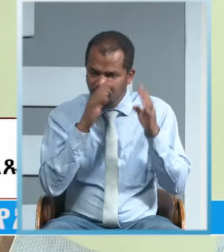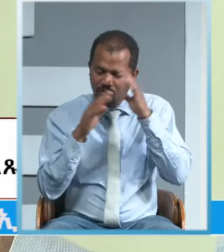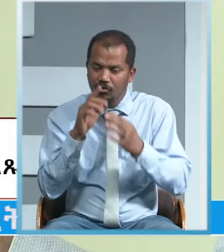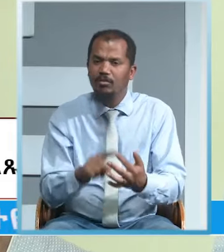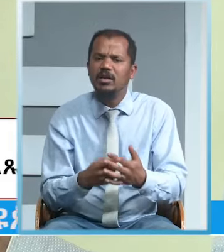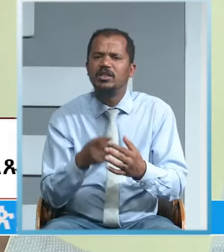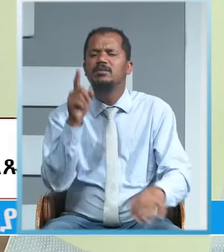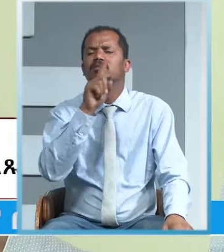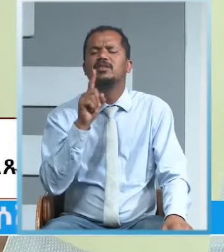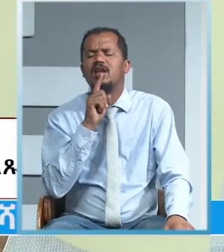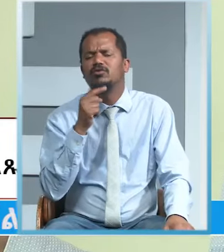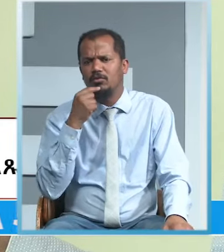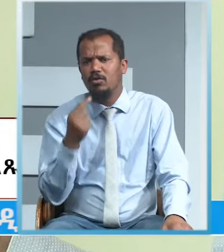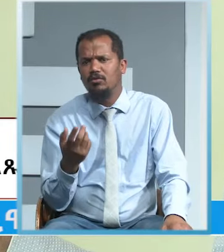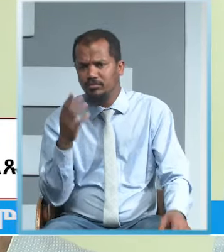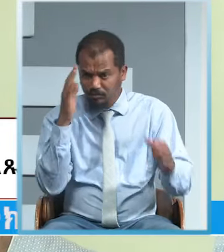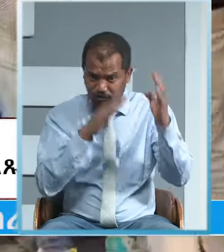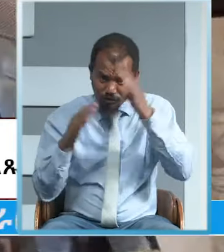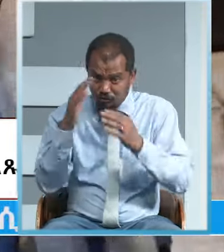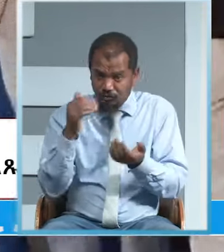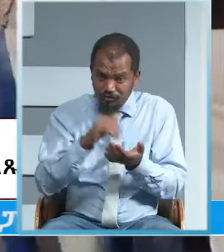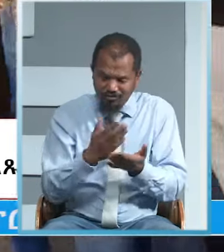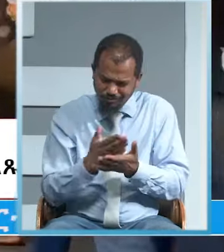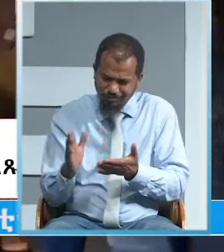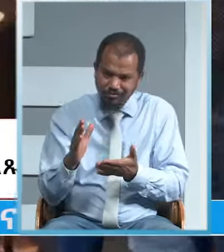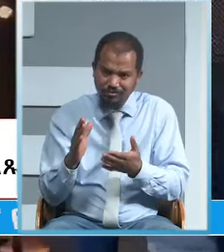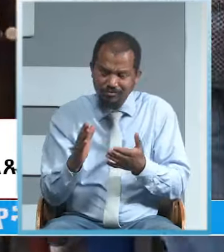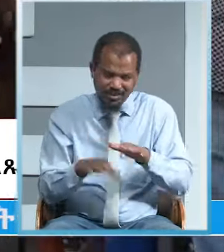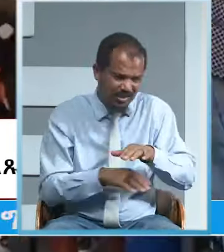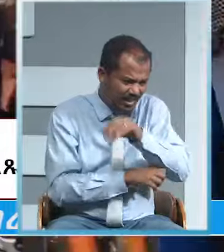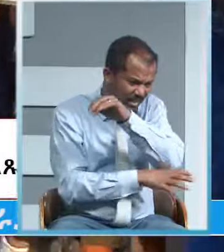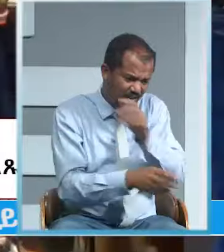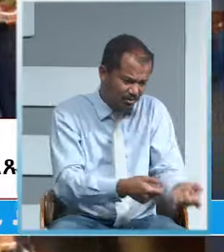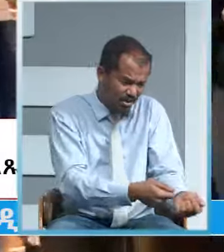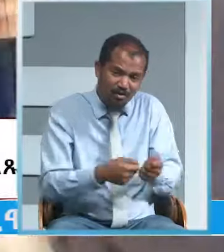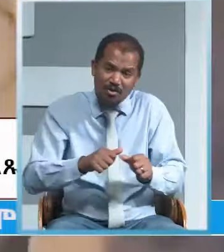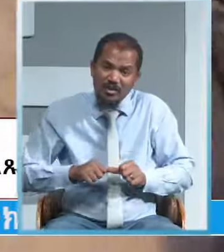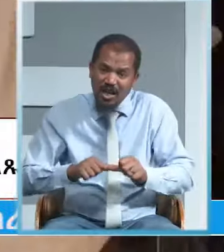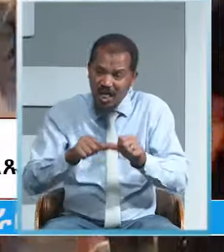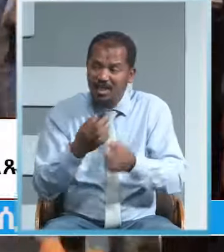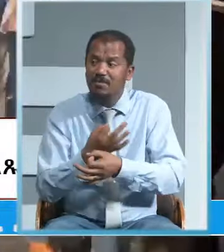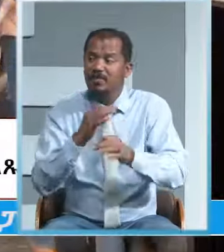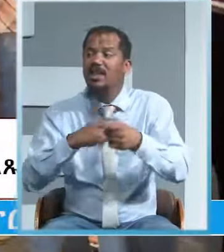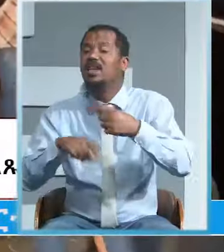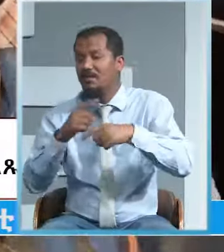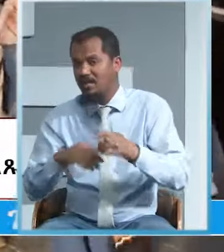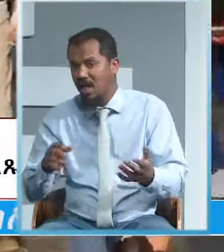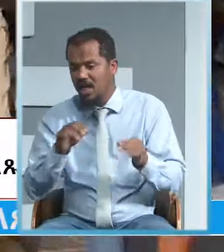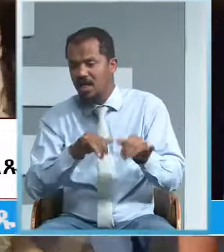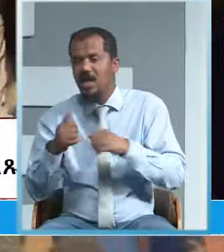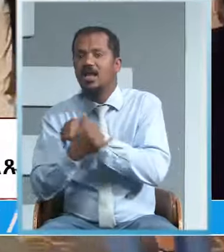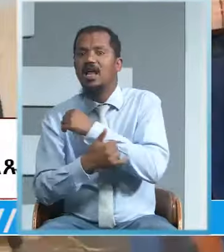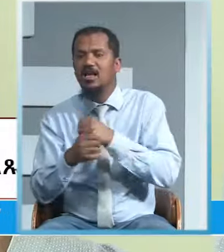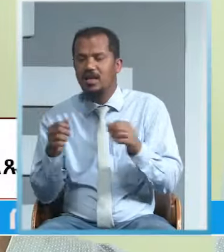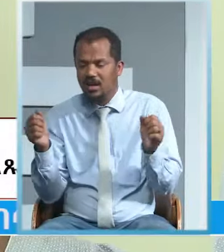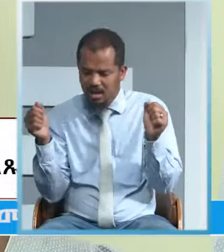መነሻዎች ምንድን ናቸው ብሎ ችግሮችን ደግሞ ቀርፎ ከስራቸው እነሱን ነቅለው ዘላቂ መፍትሄ እንዲያመጣ። ምክንያቱም እንደ ሀገር አብረን ትግራይ ዲሞክራሲያዊ